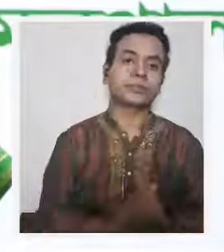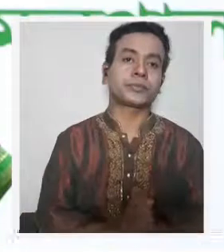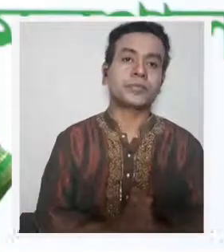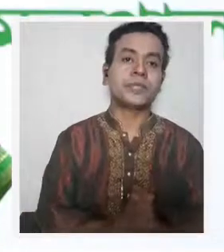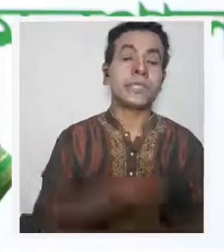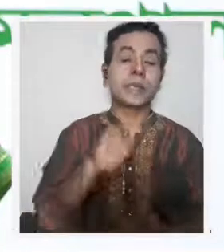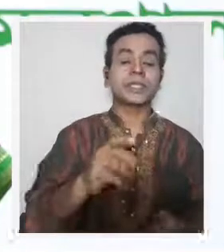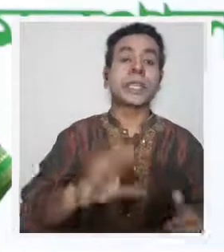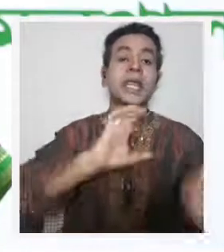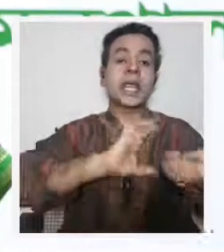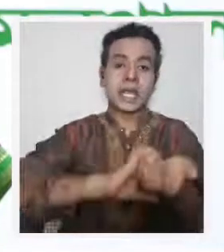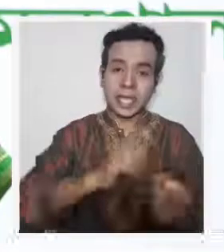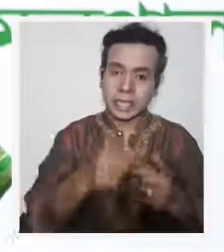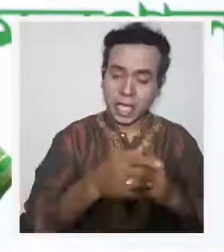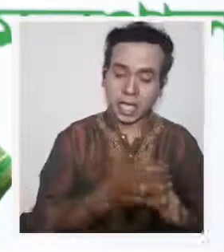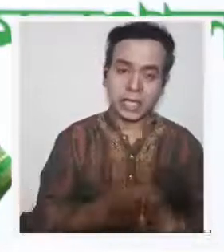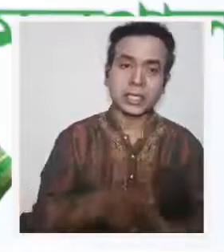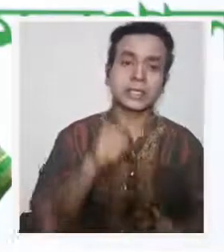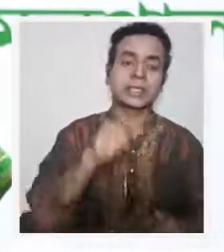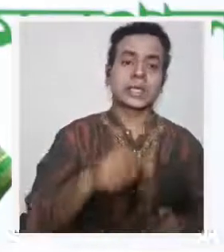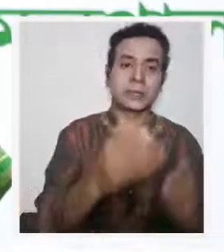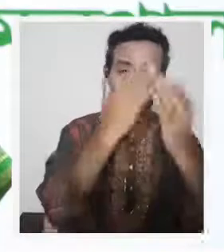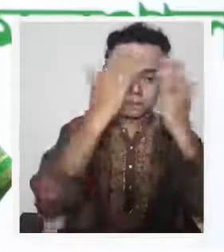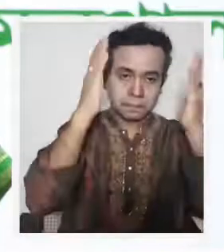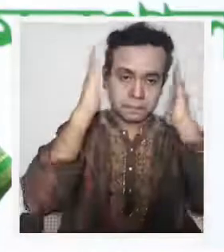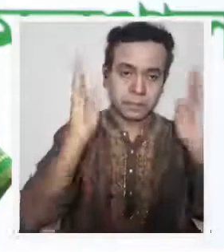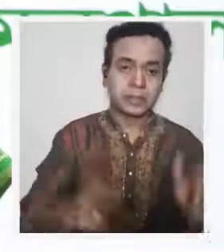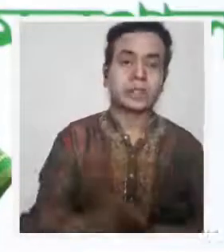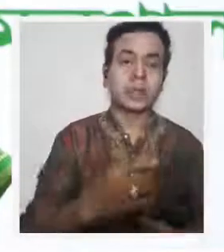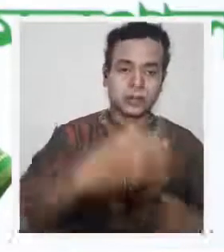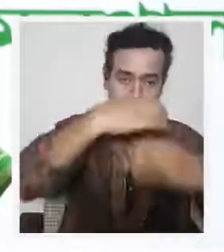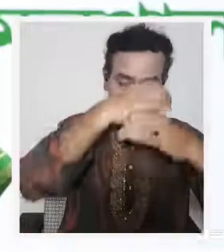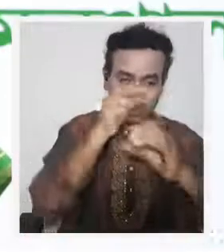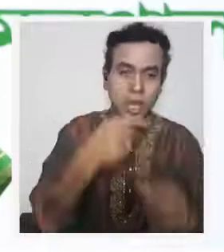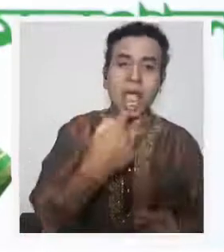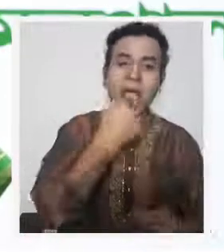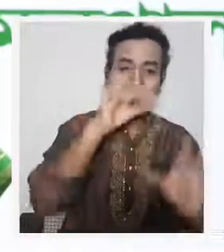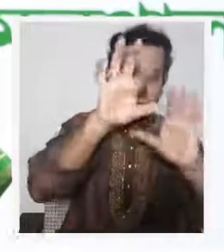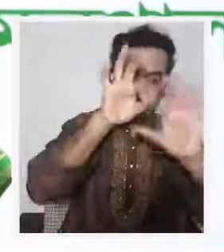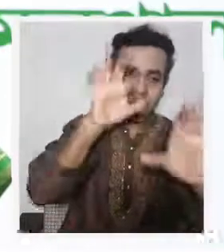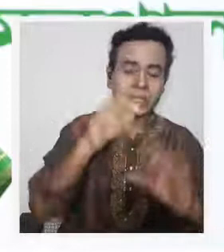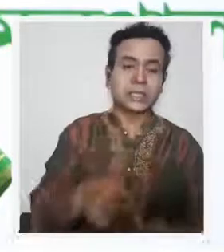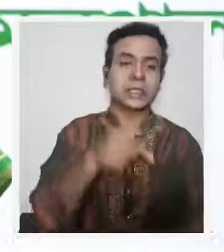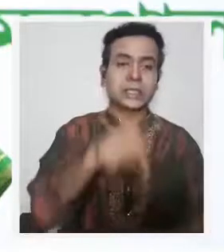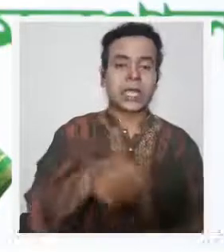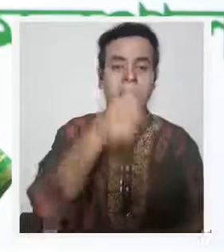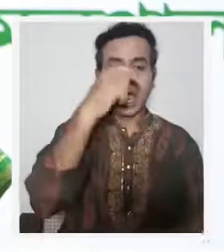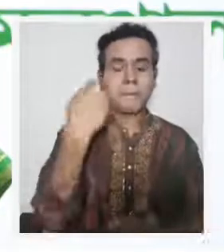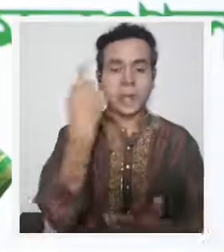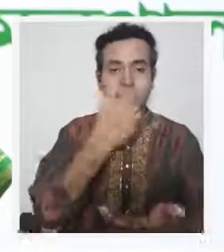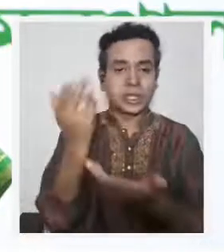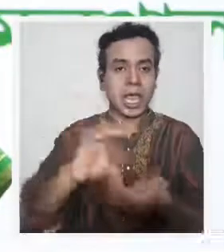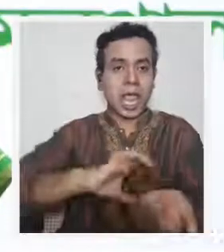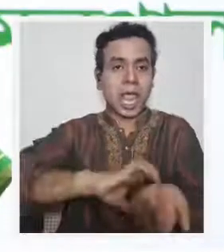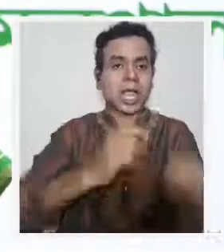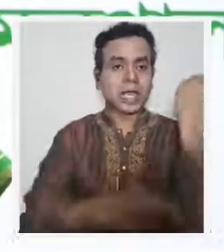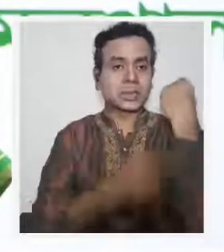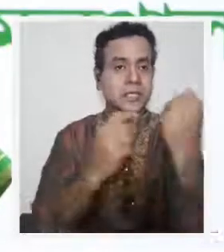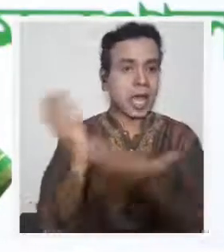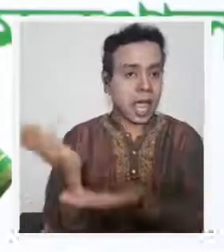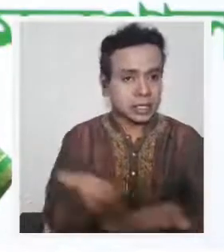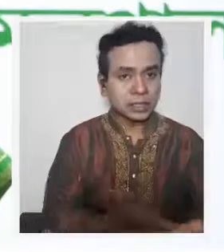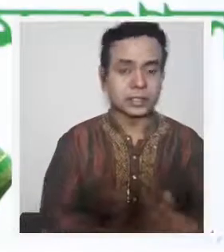সুস্থতা কামনা করছি এবং যারা ফ্রন্টলাইনে যারা কাজ করে যাচ্ছেন, আমাদের চিকিৎসাকর্মী, স্বাস্থ্যকর্মী,